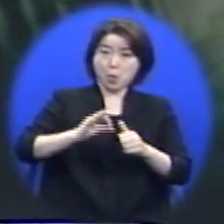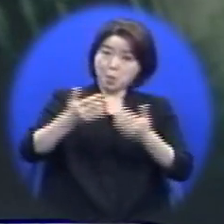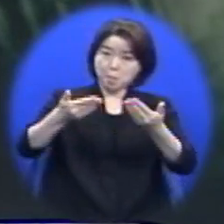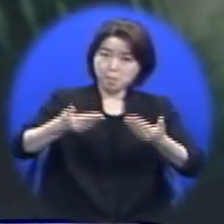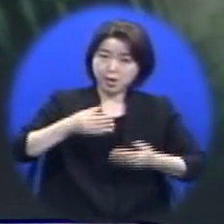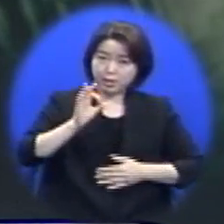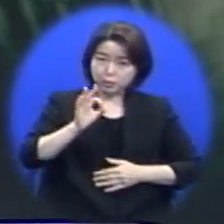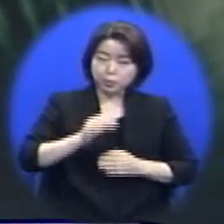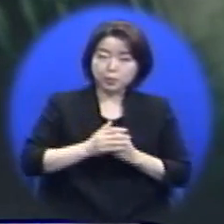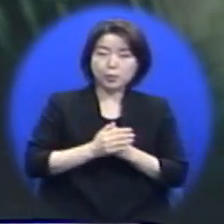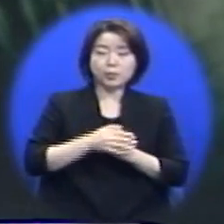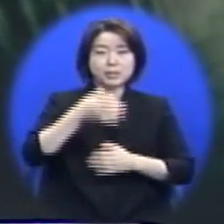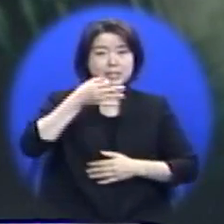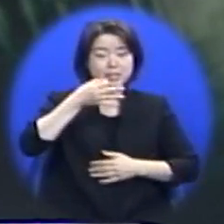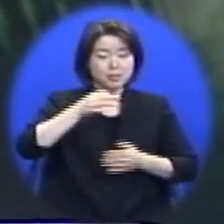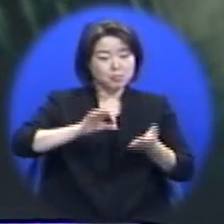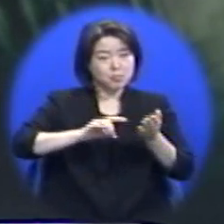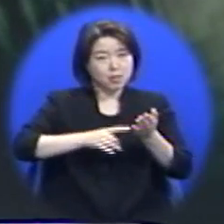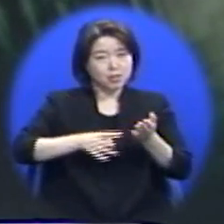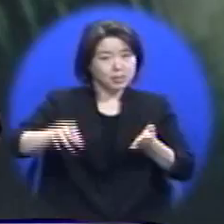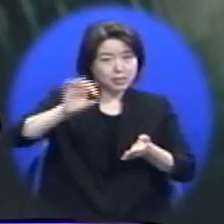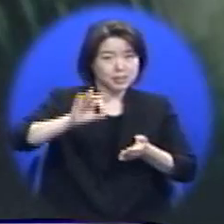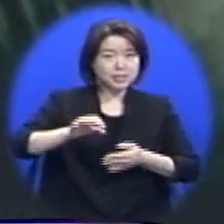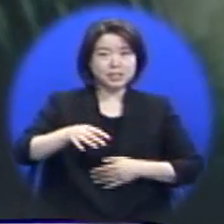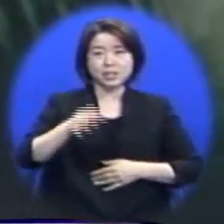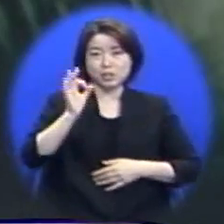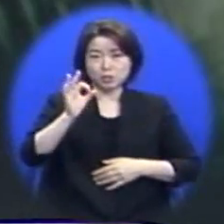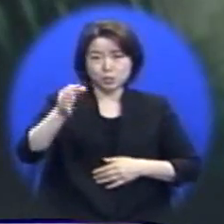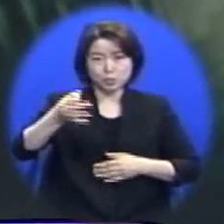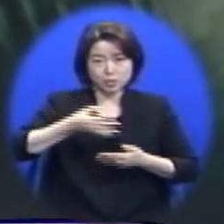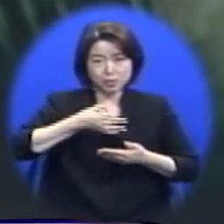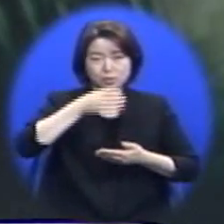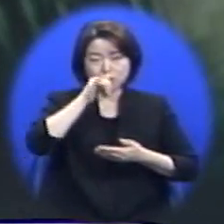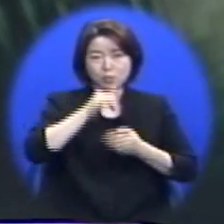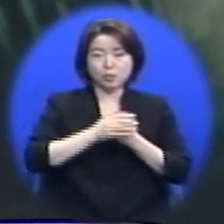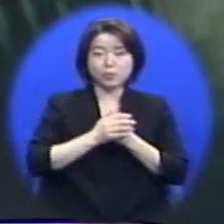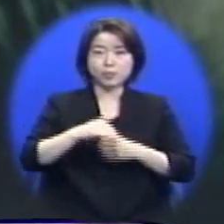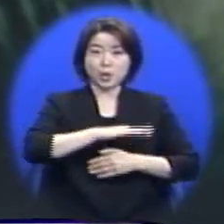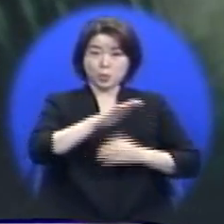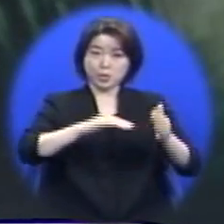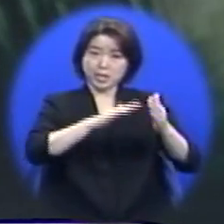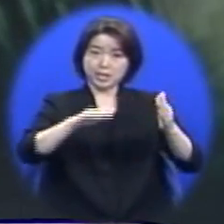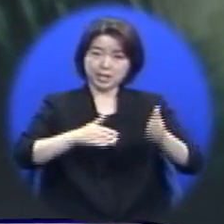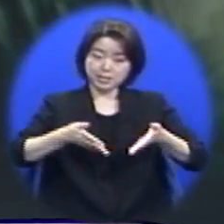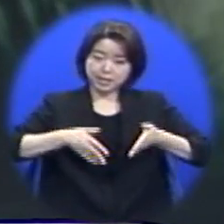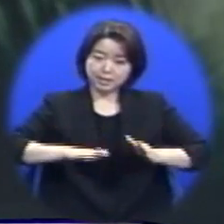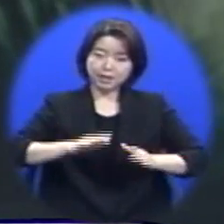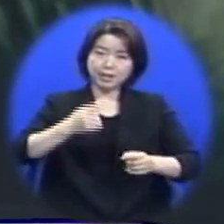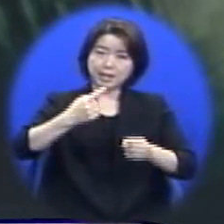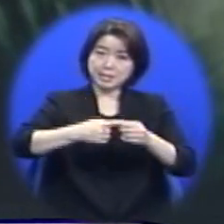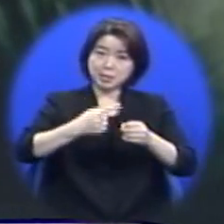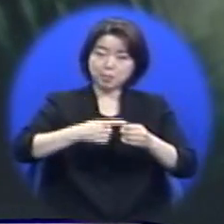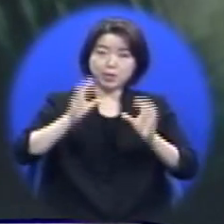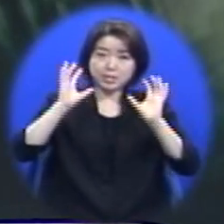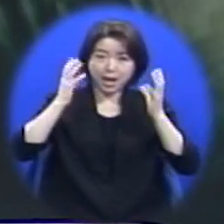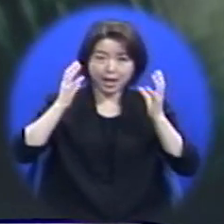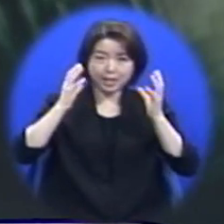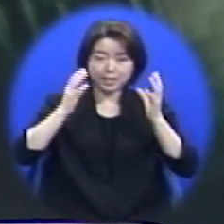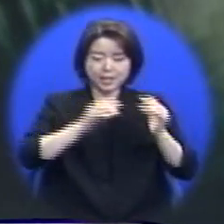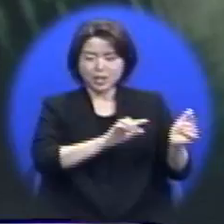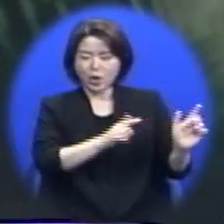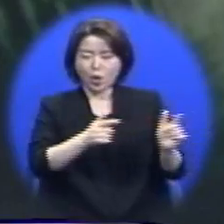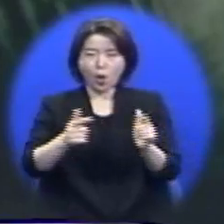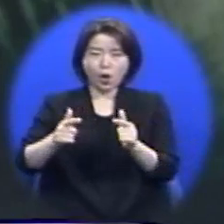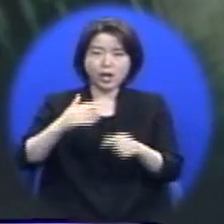배당금이나, 무슨 이자 수익이나, 또는 우리 가정에 태어난 첫 번째 아이거나, 하여튼 하나님이 우리에게